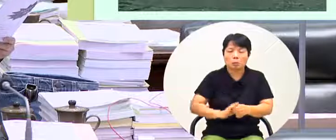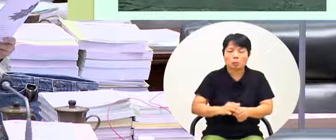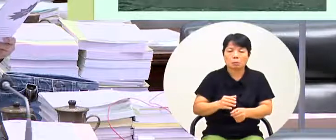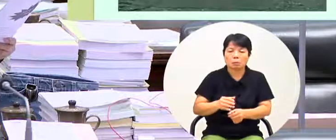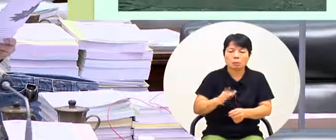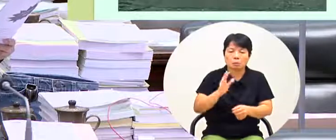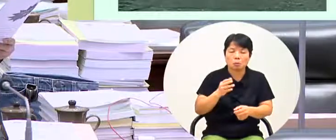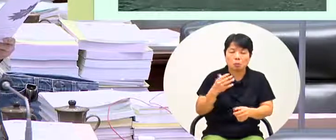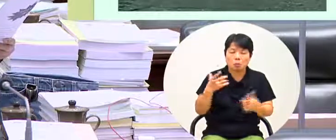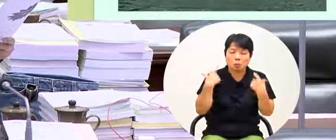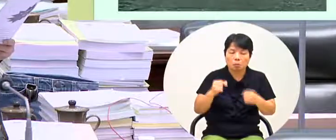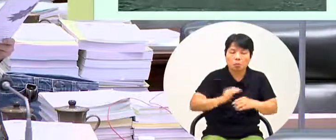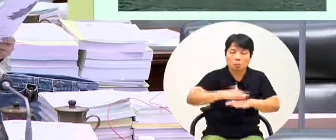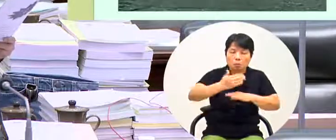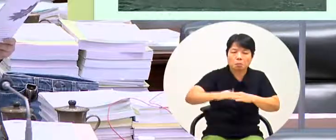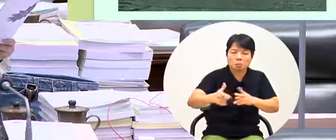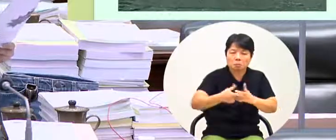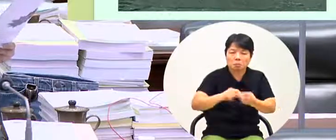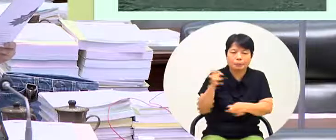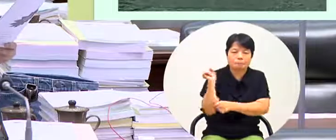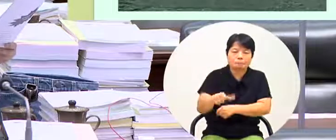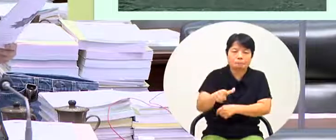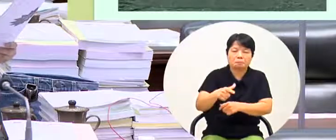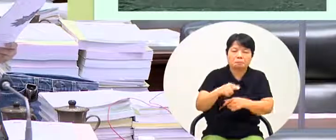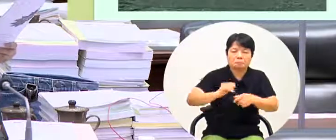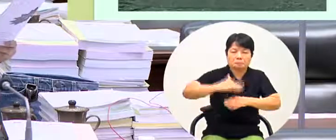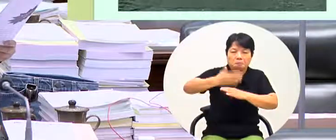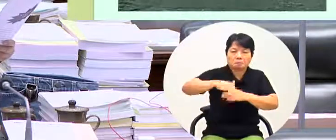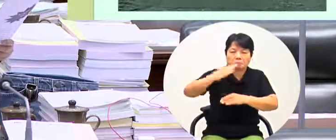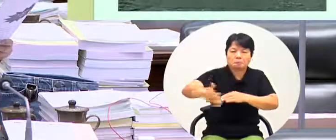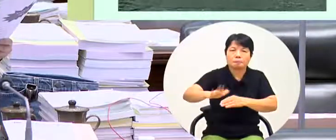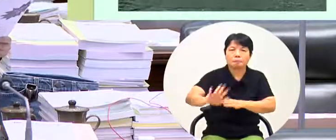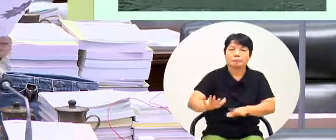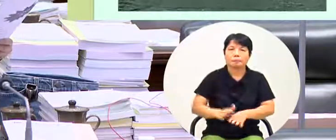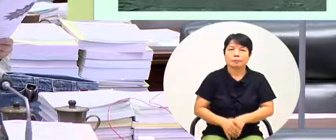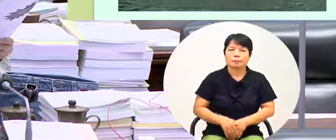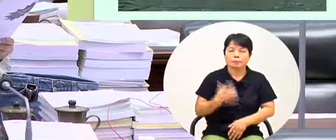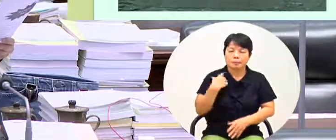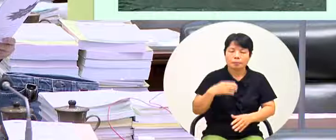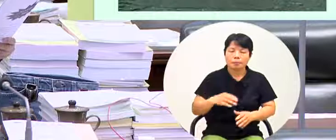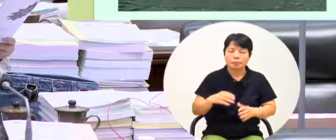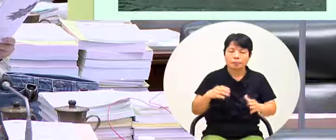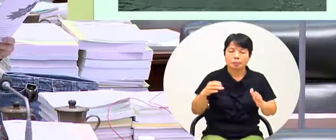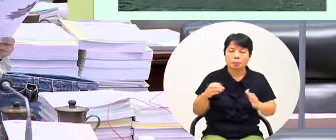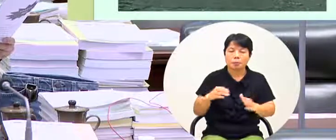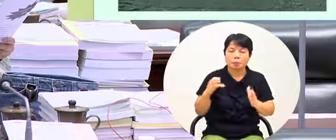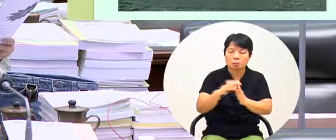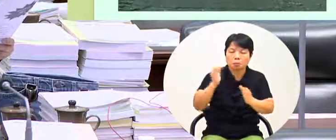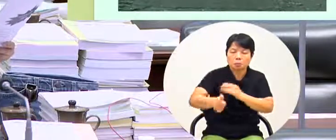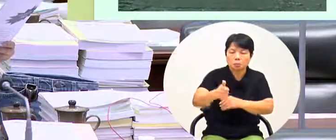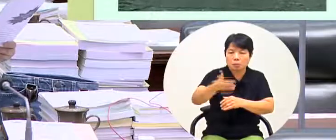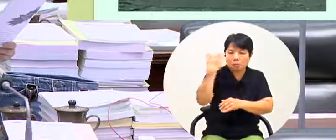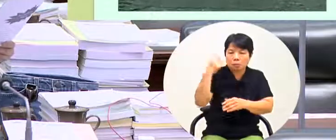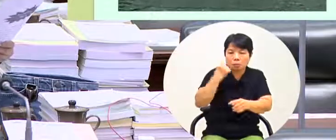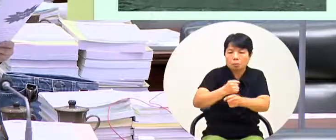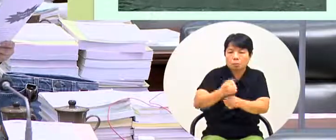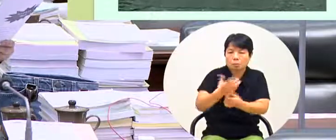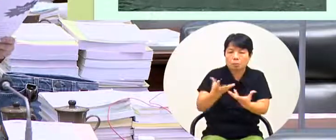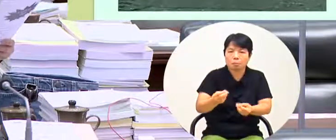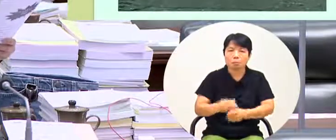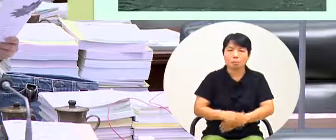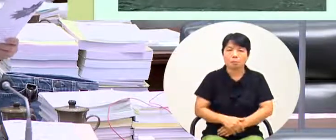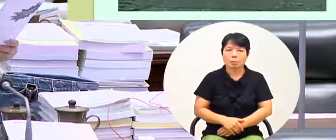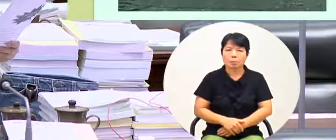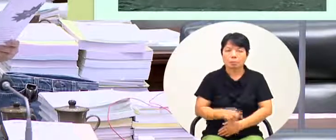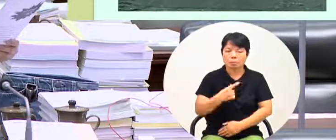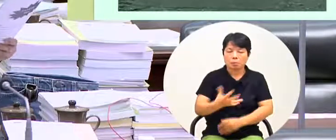接局长以后，我没有看过你用这种做法，我想 你应该是一个这个很有前瞻性的啦，